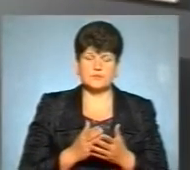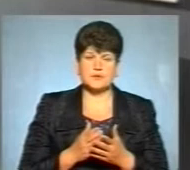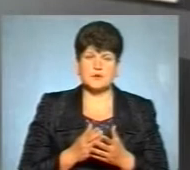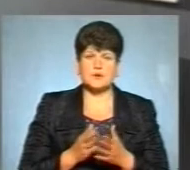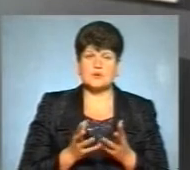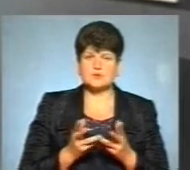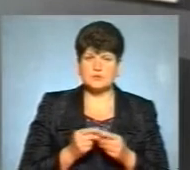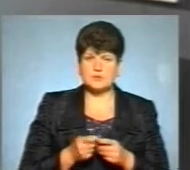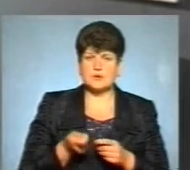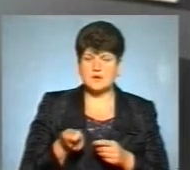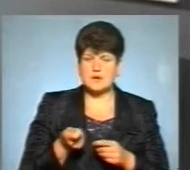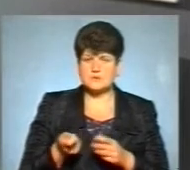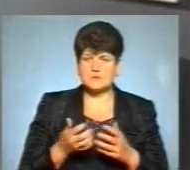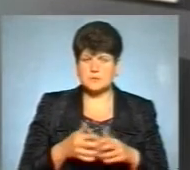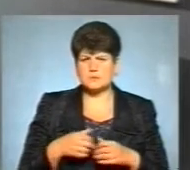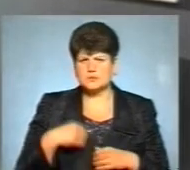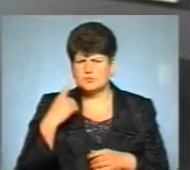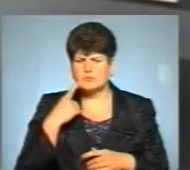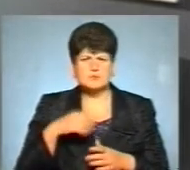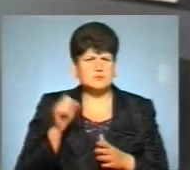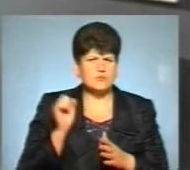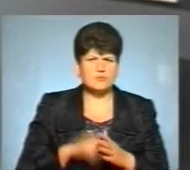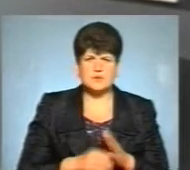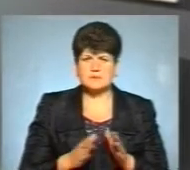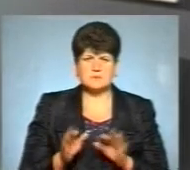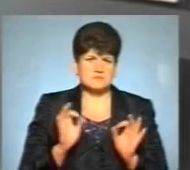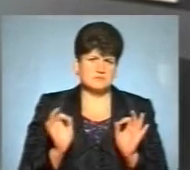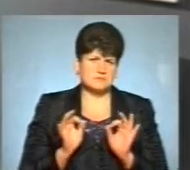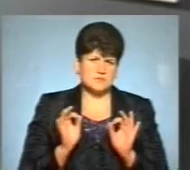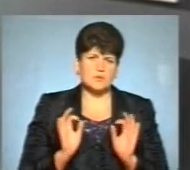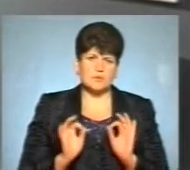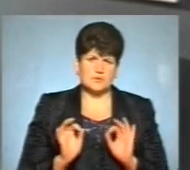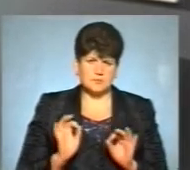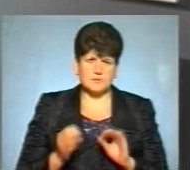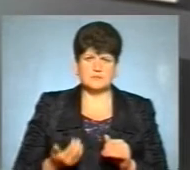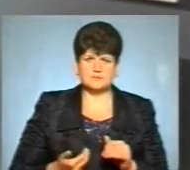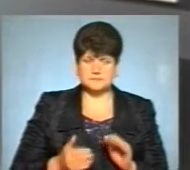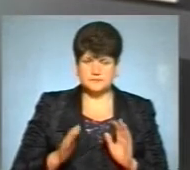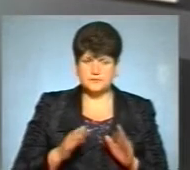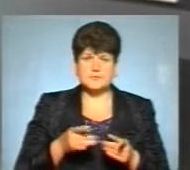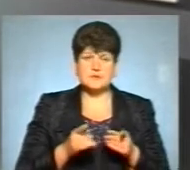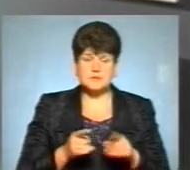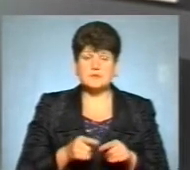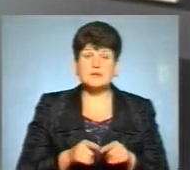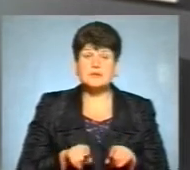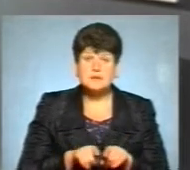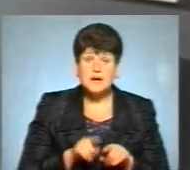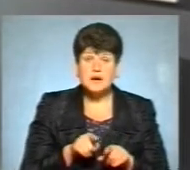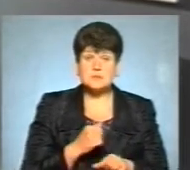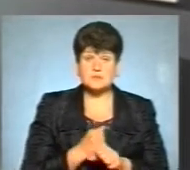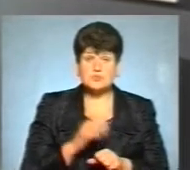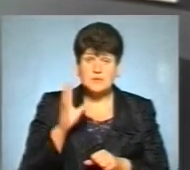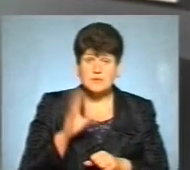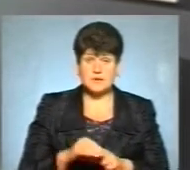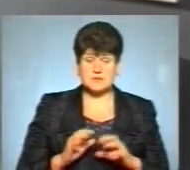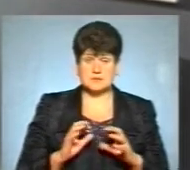апарати, ми теж вважали, що це буде вбивче для системи, але нормально ми пережили це. Насправді, так працює весь світ. І